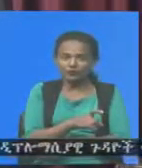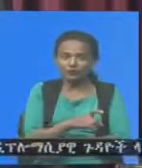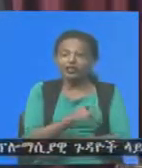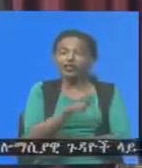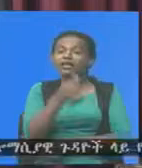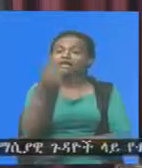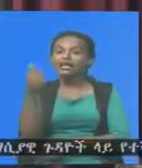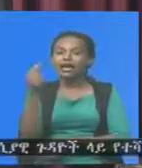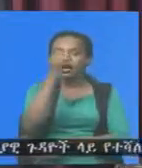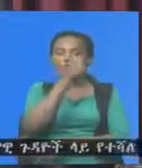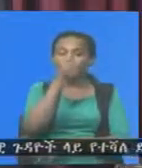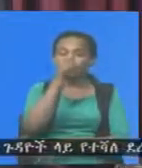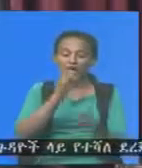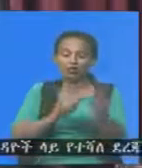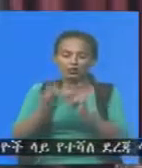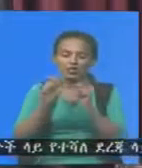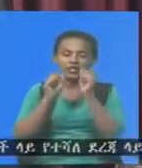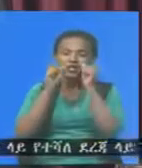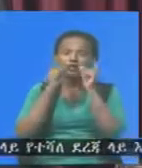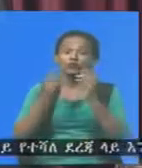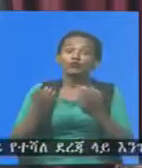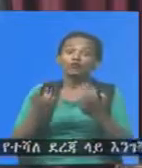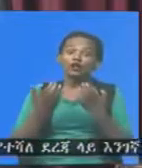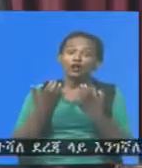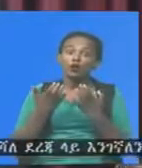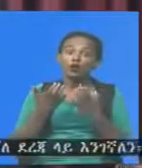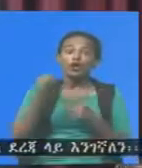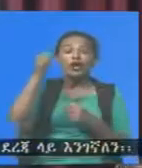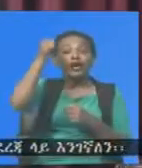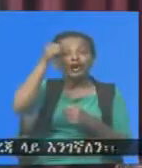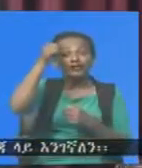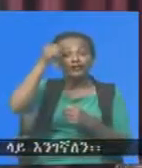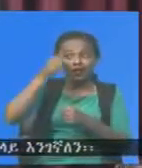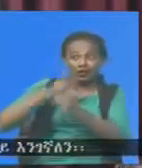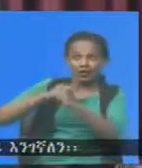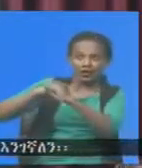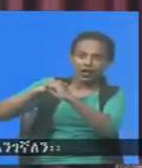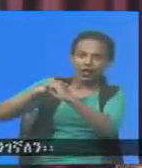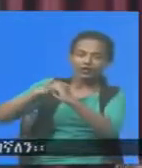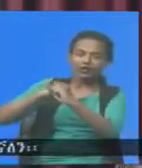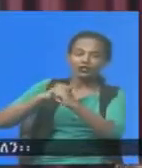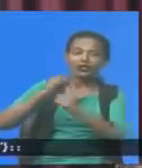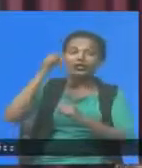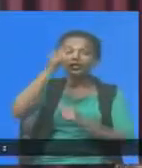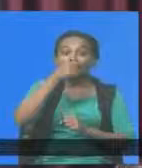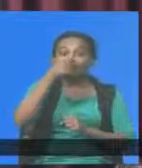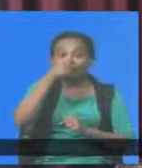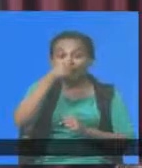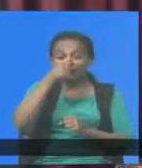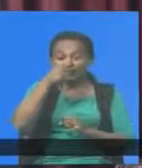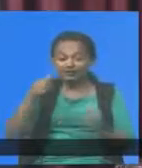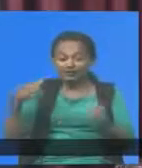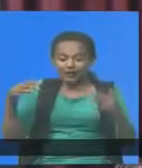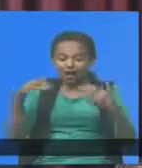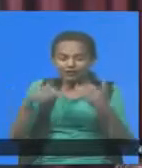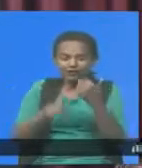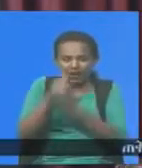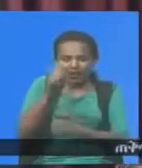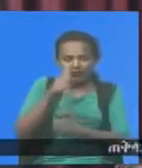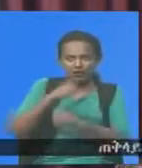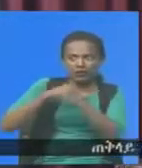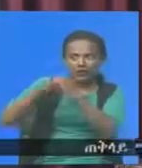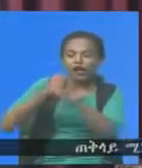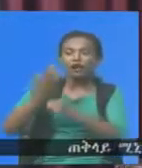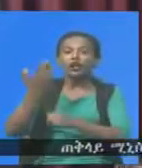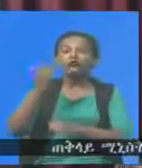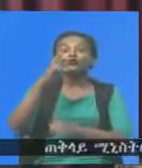ሌላ ኢትዮጵያ ህዝብ እንዲገነዘብ ፈልገው ኤርትራ ለመከላከል የኢትዮጵያን ጥቃት ለመከላከል ላለፉት